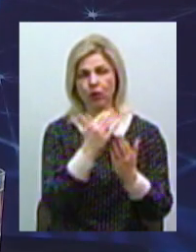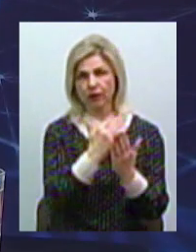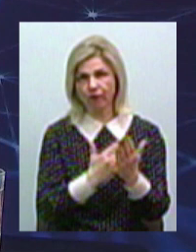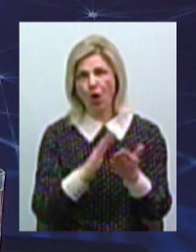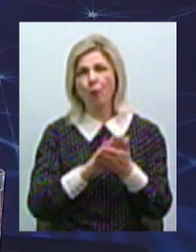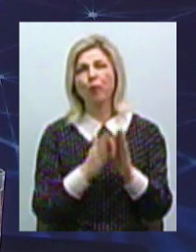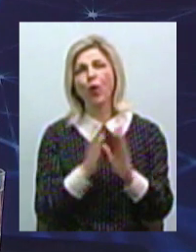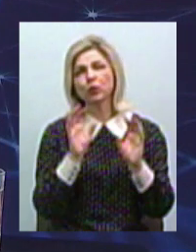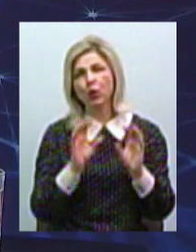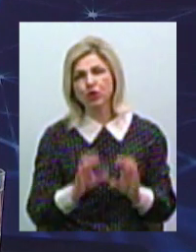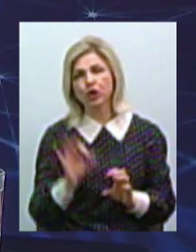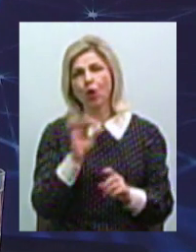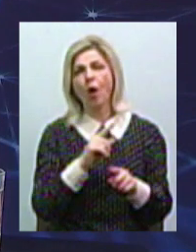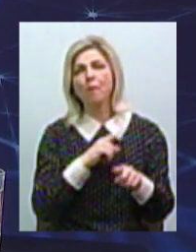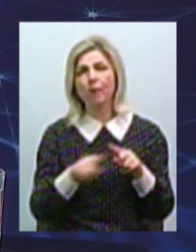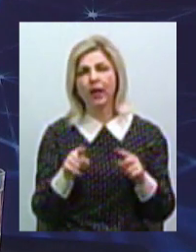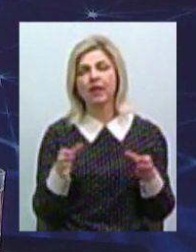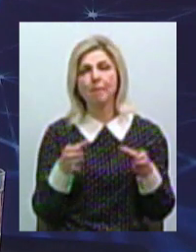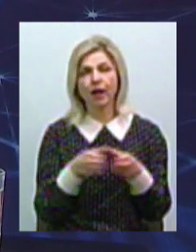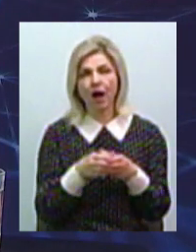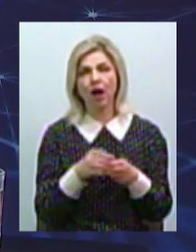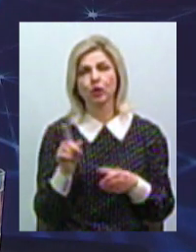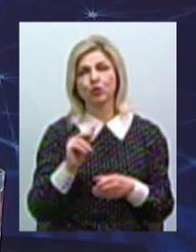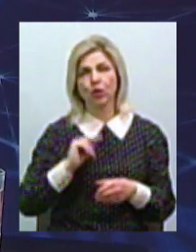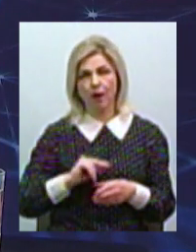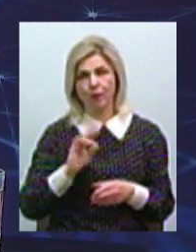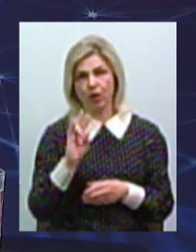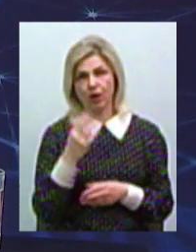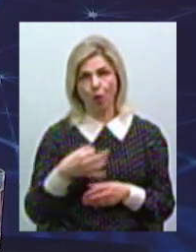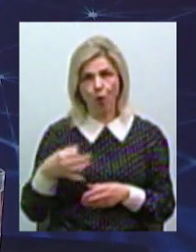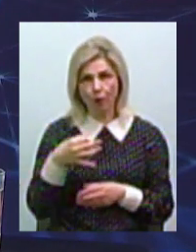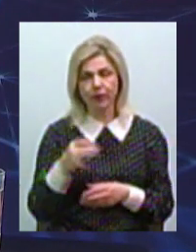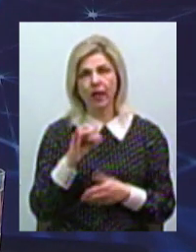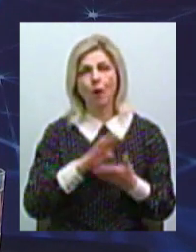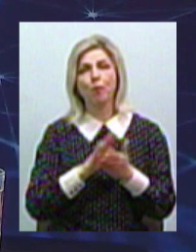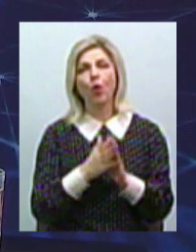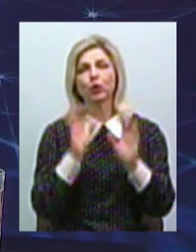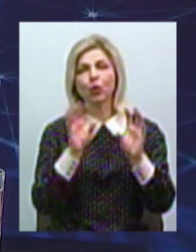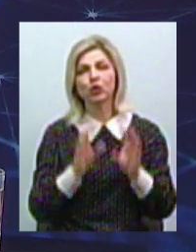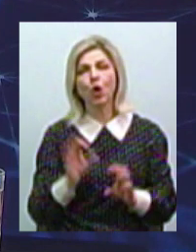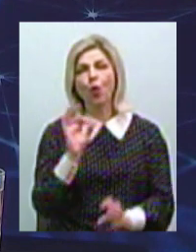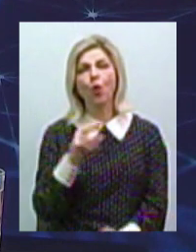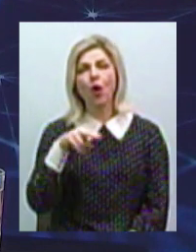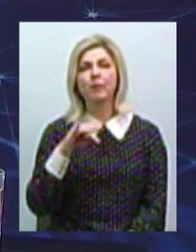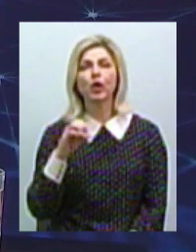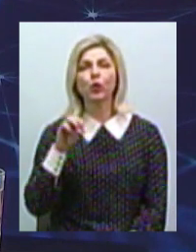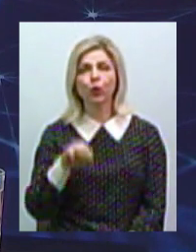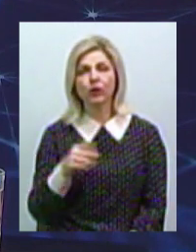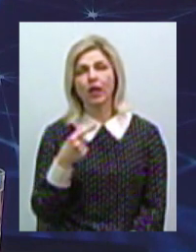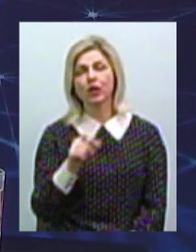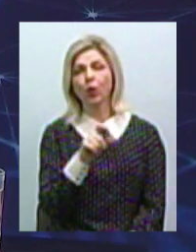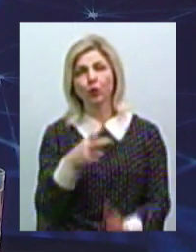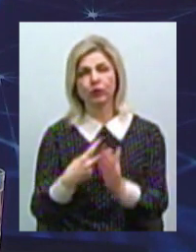про мобільні бригади, які функціонують на території Миколаївської області, в тому числі, і положення про притулки для осіб, які постраждали від домашнього насильства,